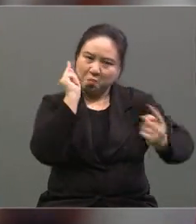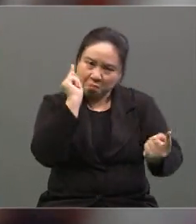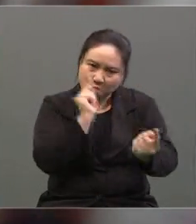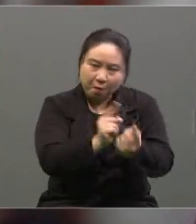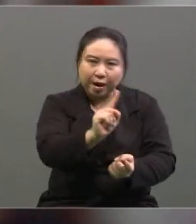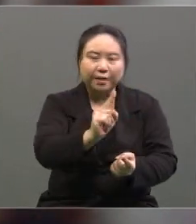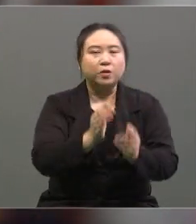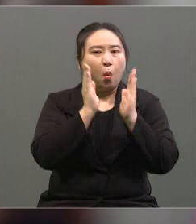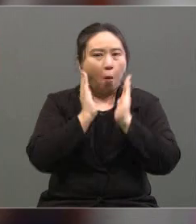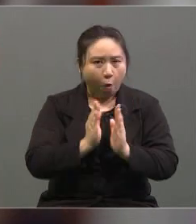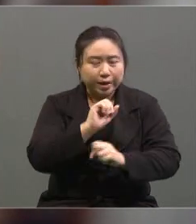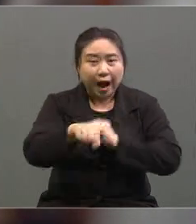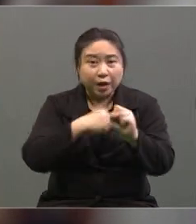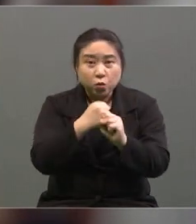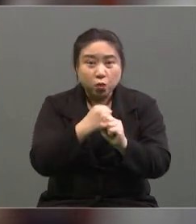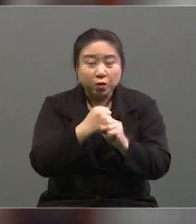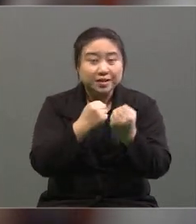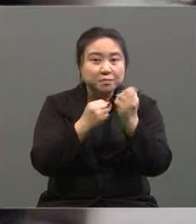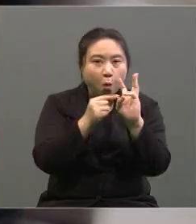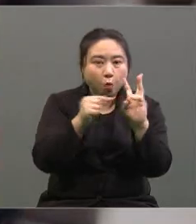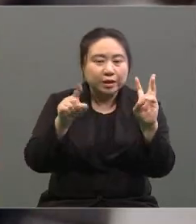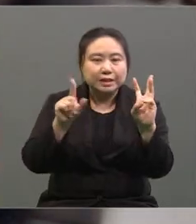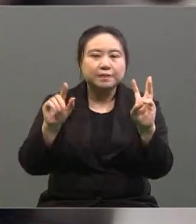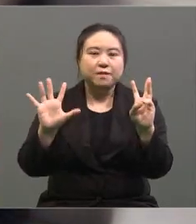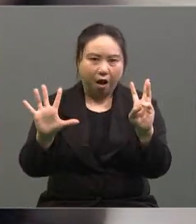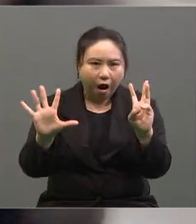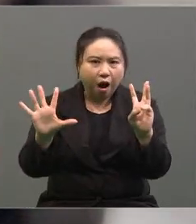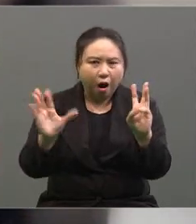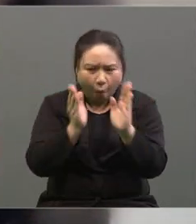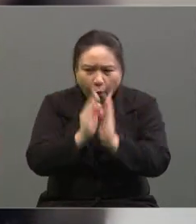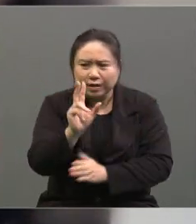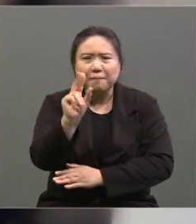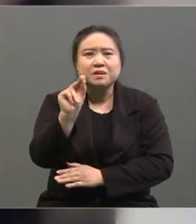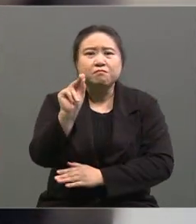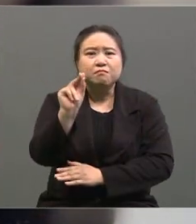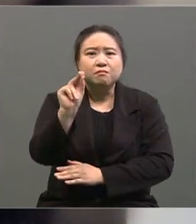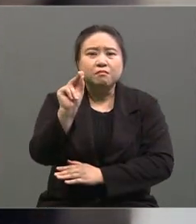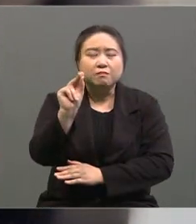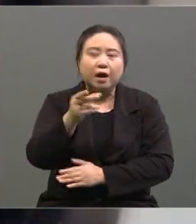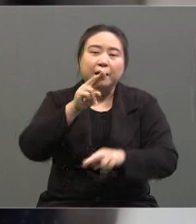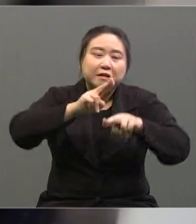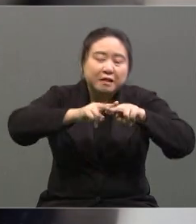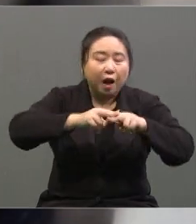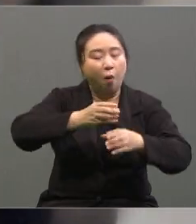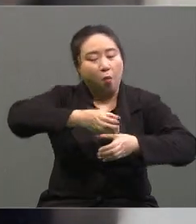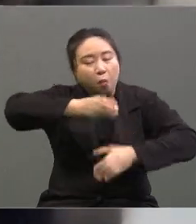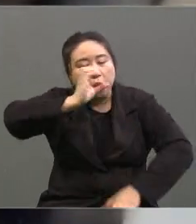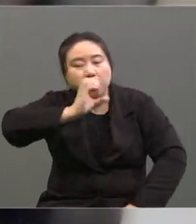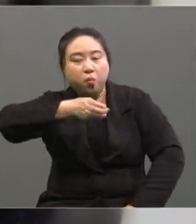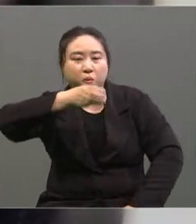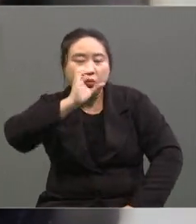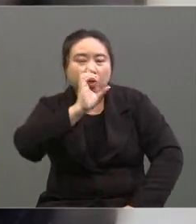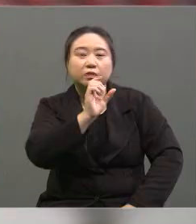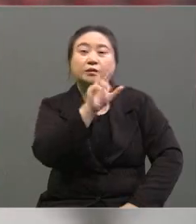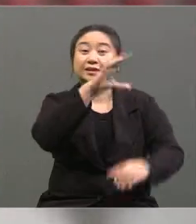บค่ะผู้ใช้บริการที่มีอายุระหว่าง16 ถึง 25 ปีกว่า30คนค่ะโอ้นั่งดื่มน้ำกระท่อมแล้วก็มี